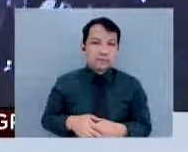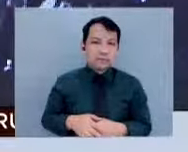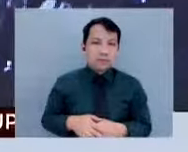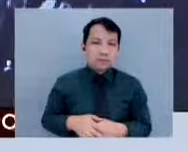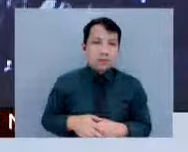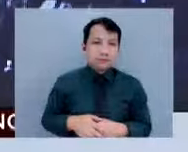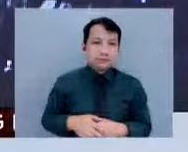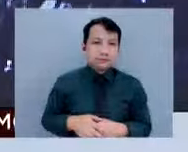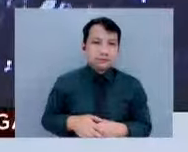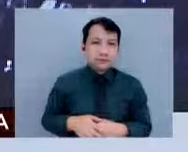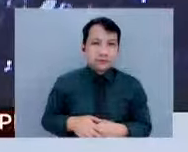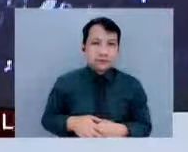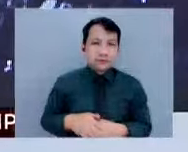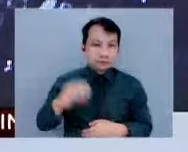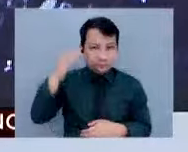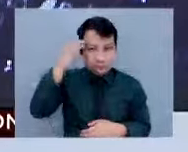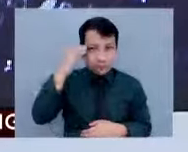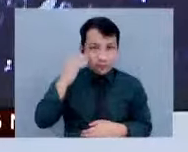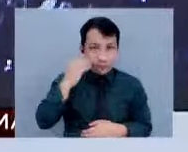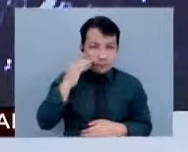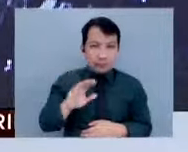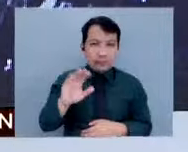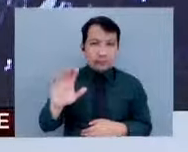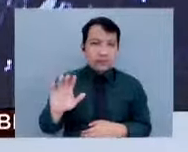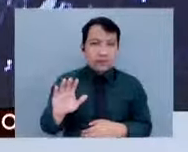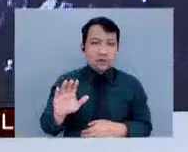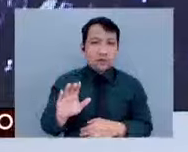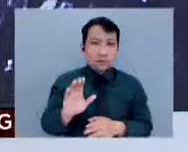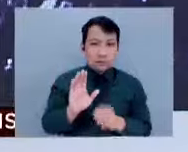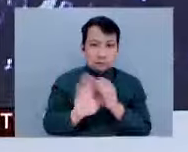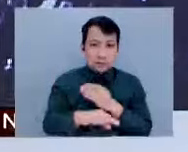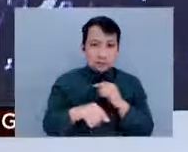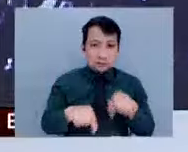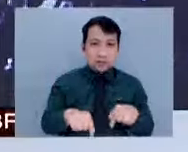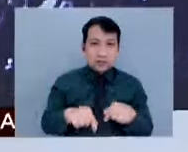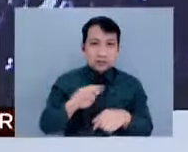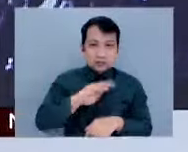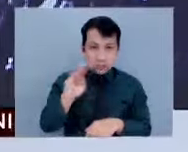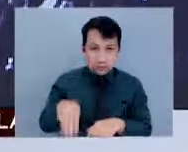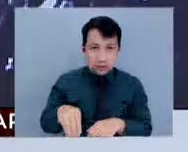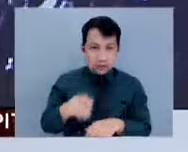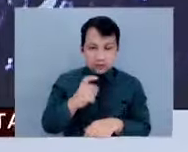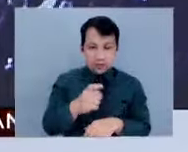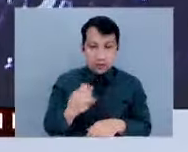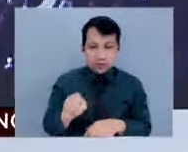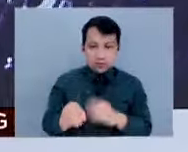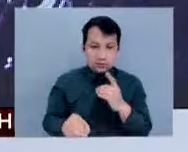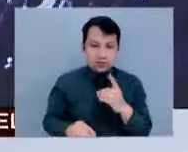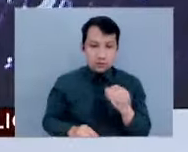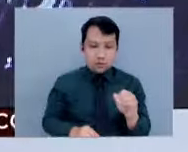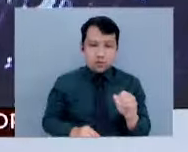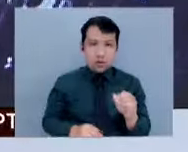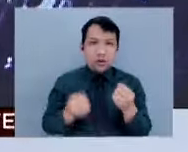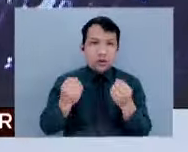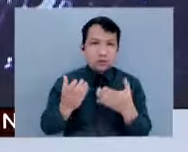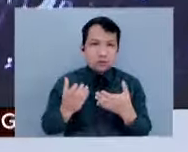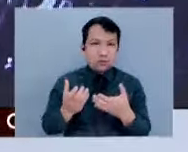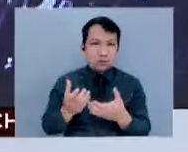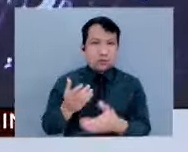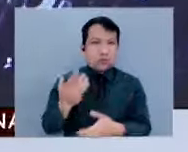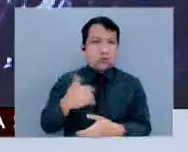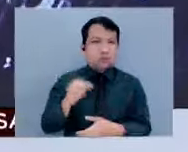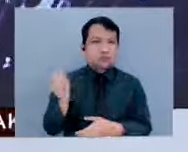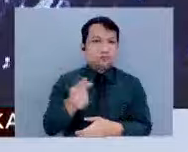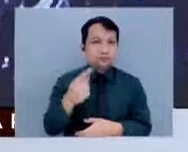Para sa Korean fans dyan, magbabalik concert sa Manila si EXO D.O. At marami namang napasana all sa